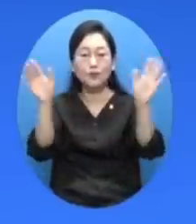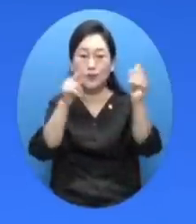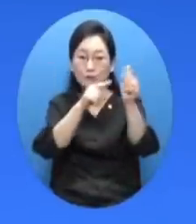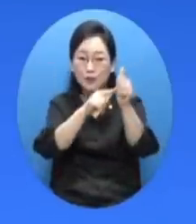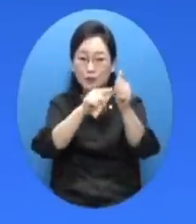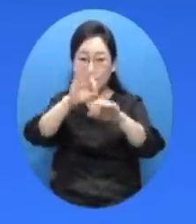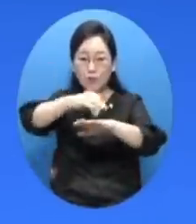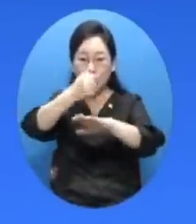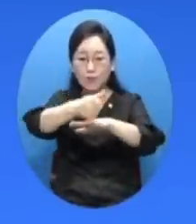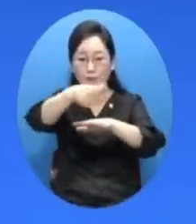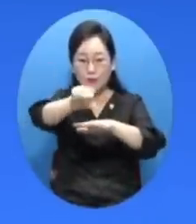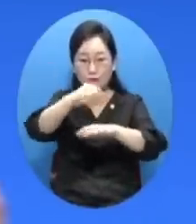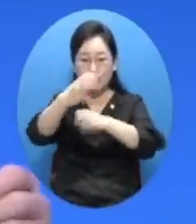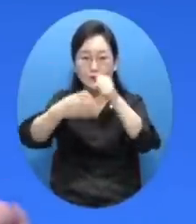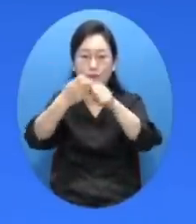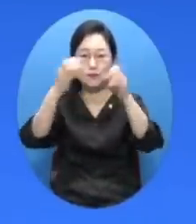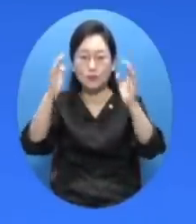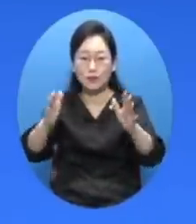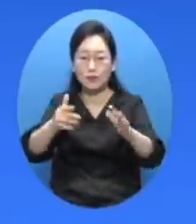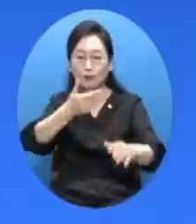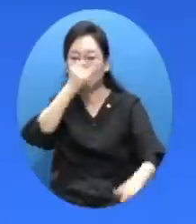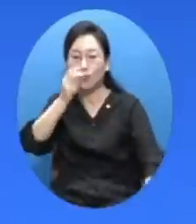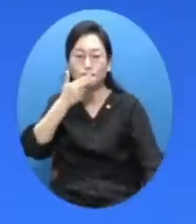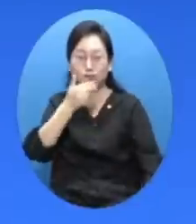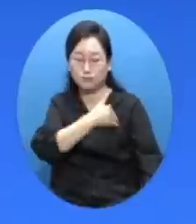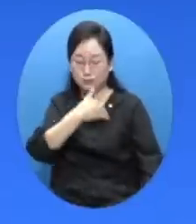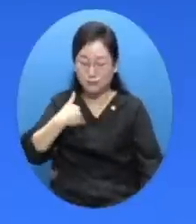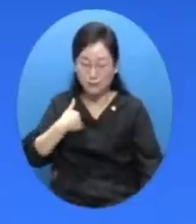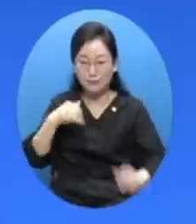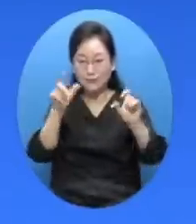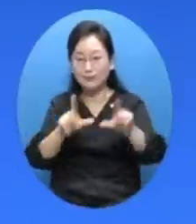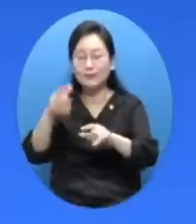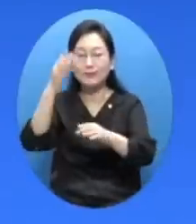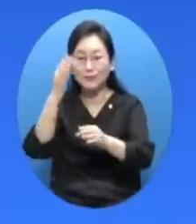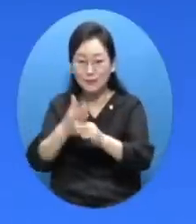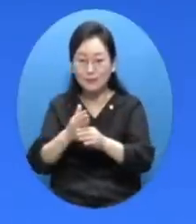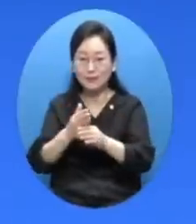왕자로 40년 동안 부족함이 없이 자라다가 그가